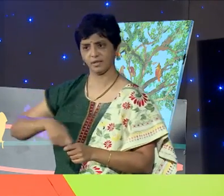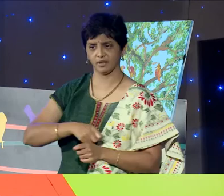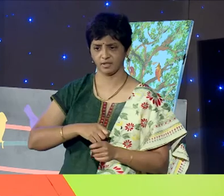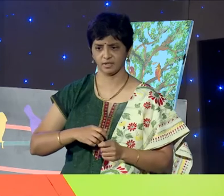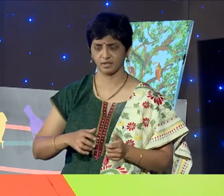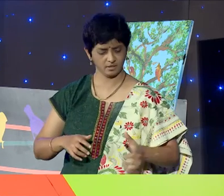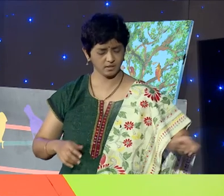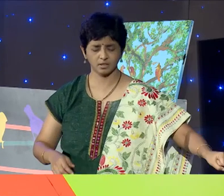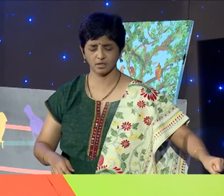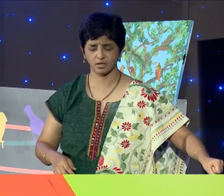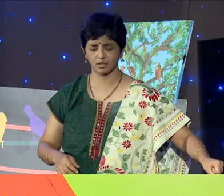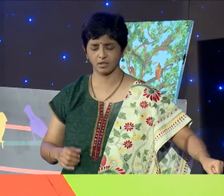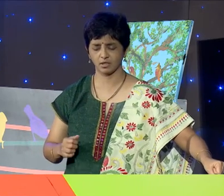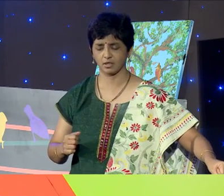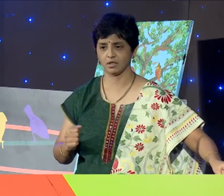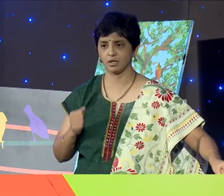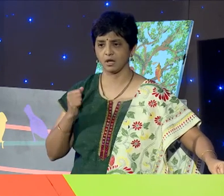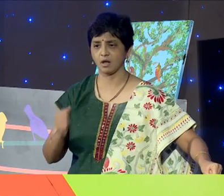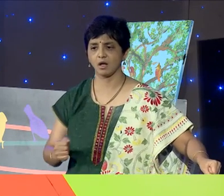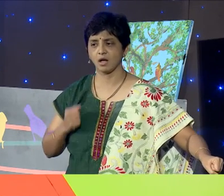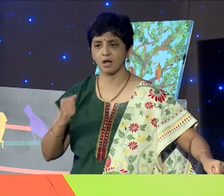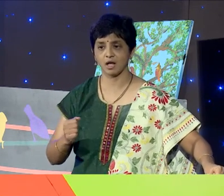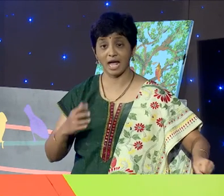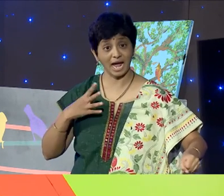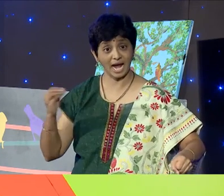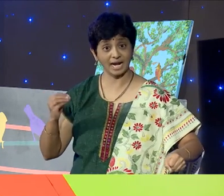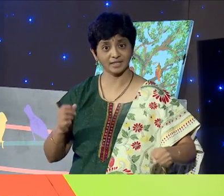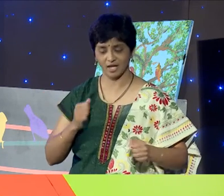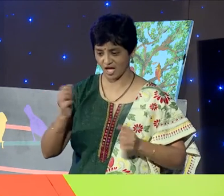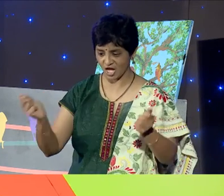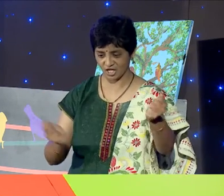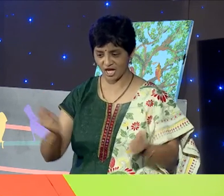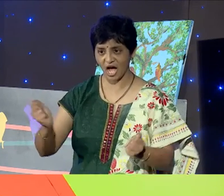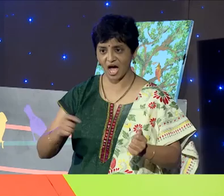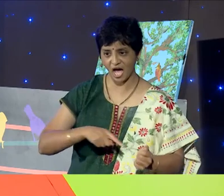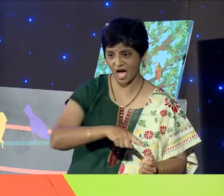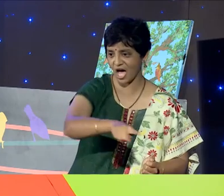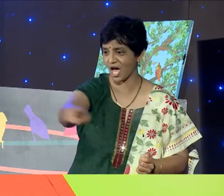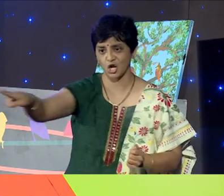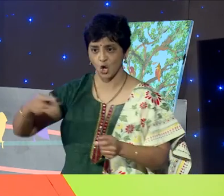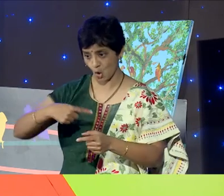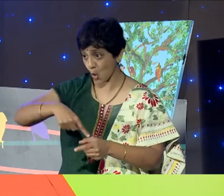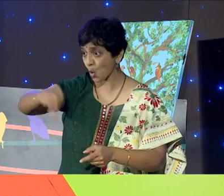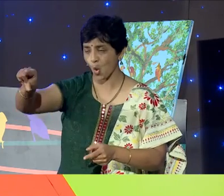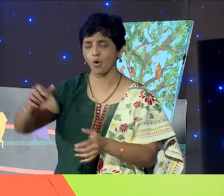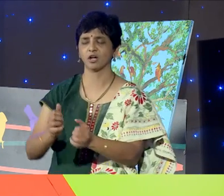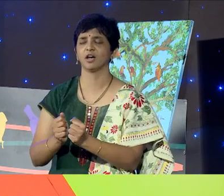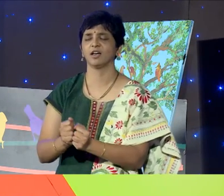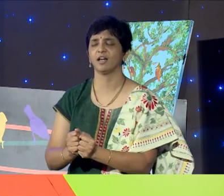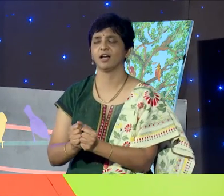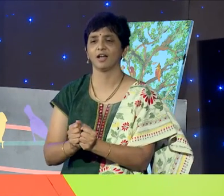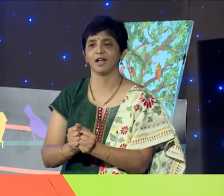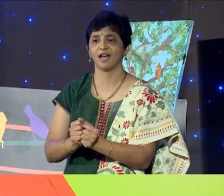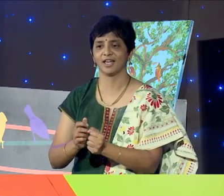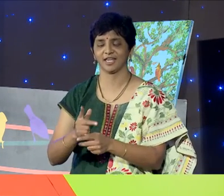ये छोर आप पकड़ो, ये कोना रस्सी का आप पकड़ो, मैं गाड़ी चलाती हूँ, और बस हमारी दौड़ने की प्रैक्टिस शुरू हो गई। अब यहाँ नहीं है इसलिए